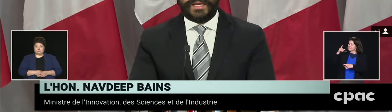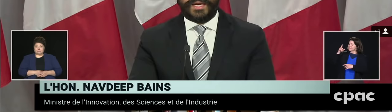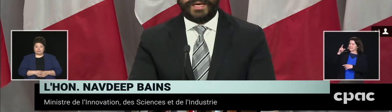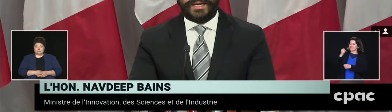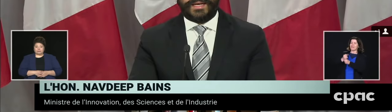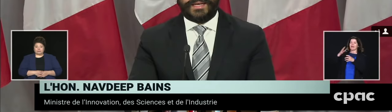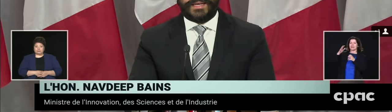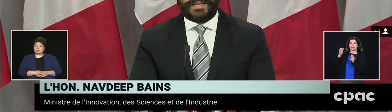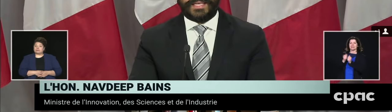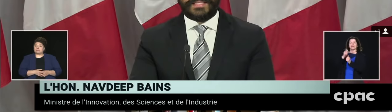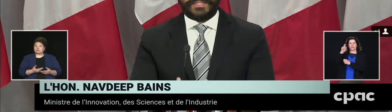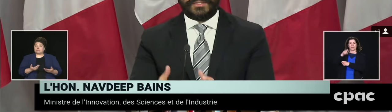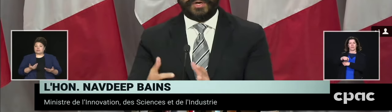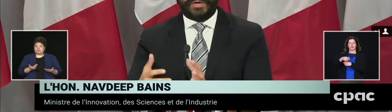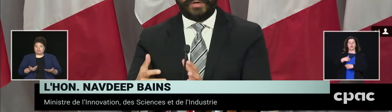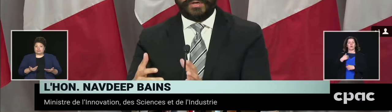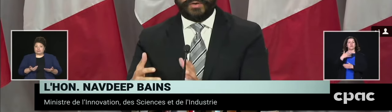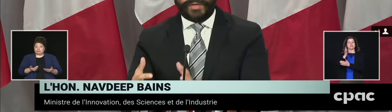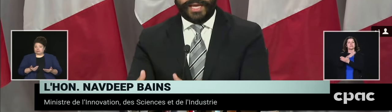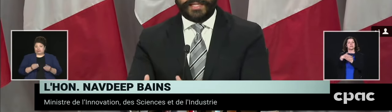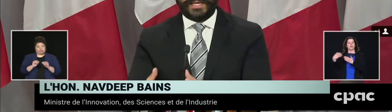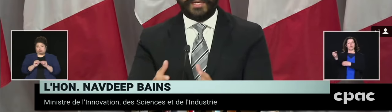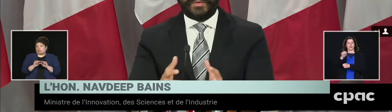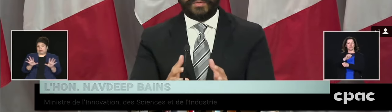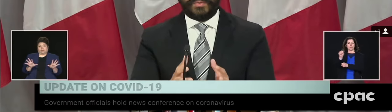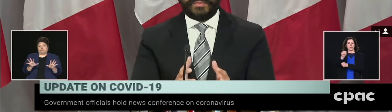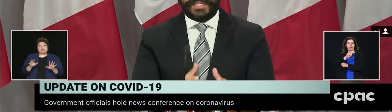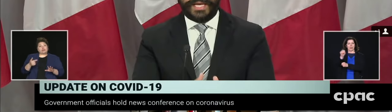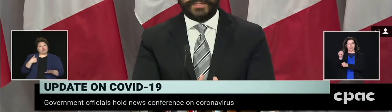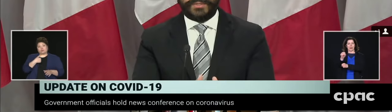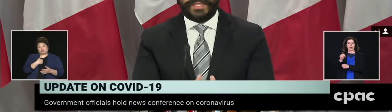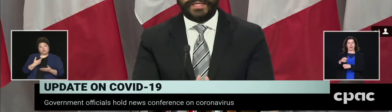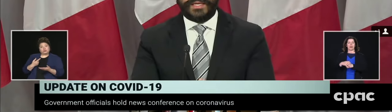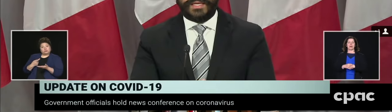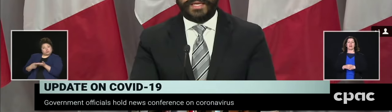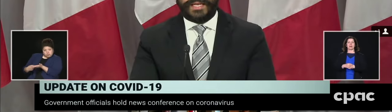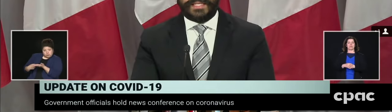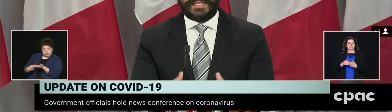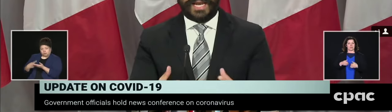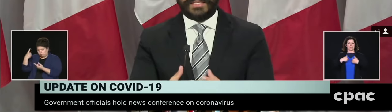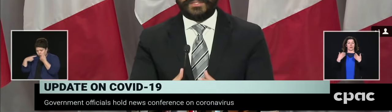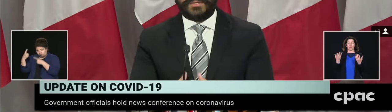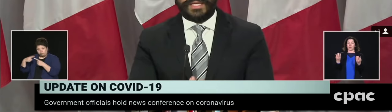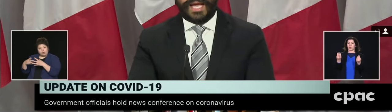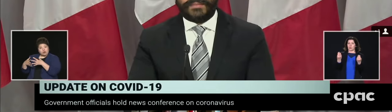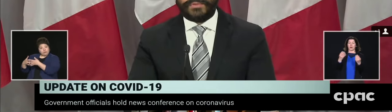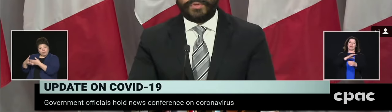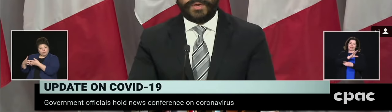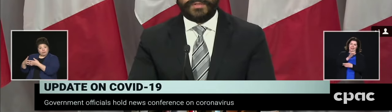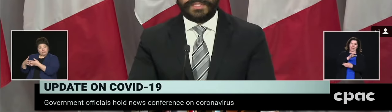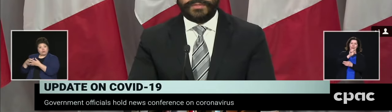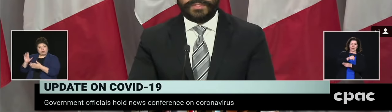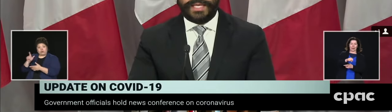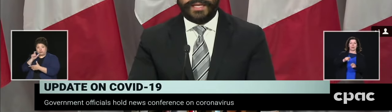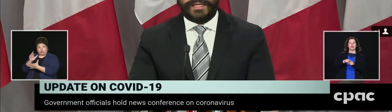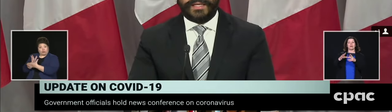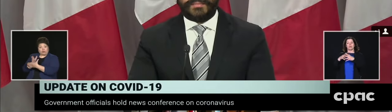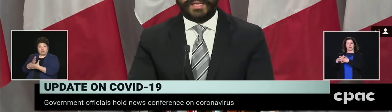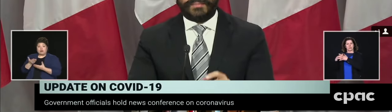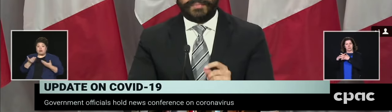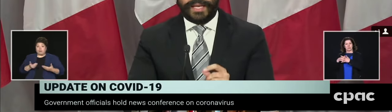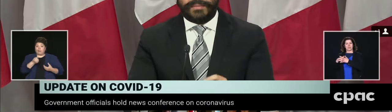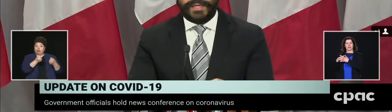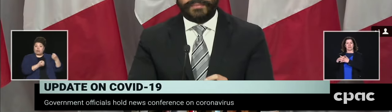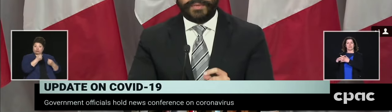existe au Canada et aux États-Unis. L'intégration est absolument essentielle.